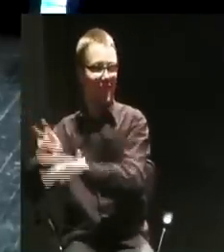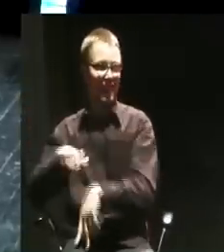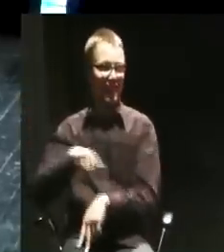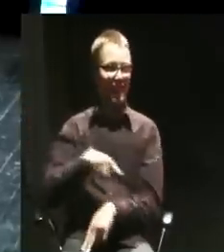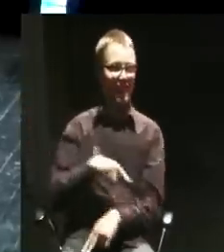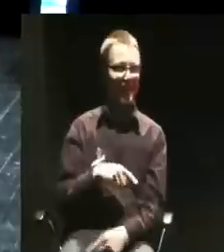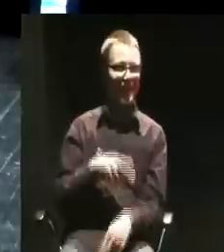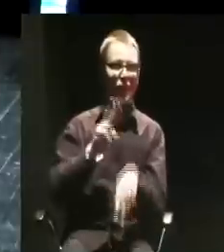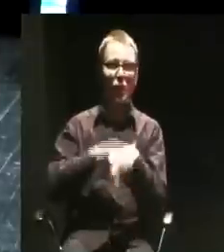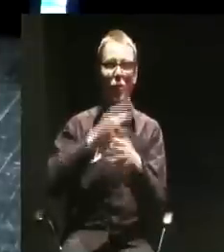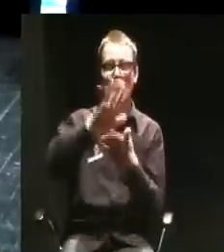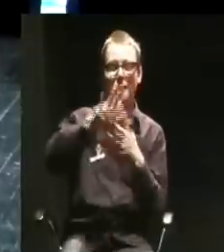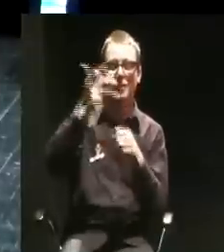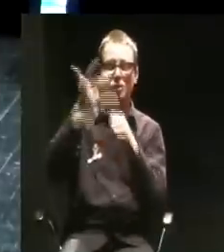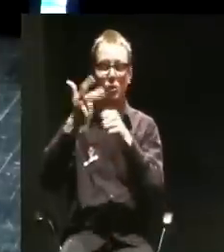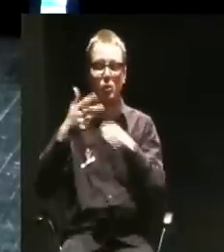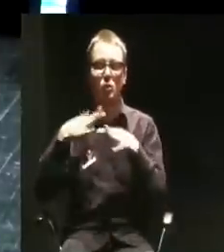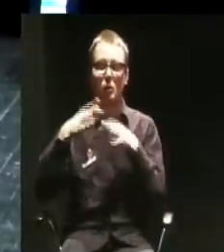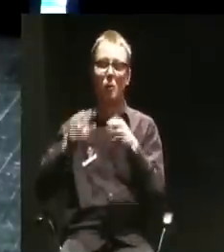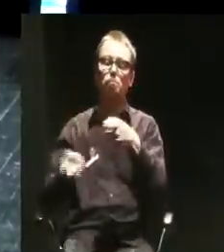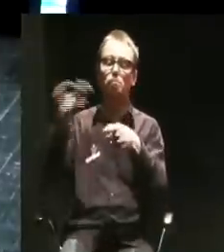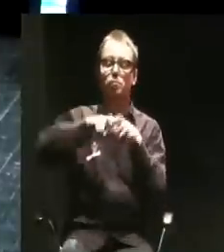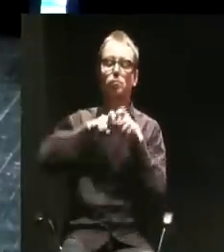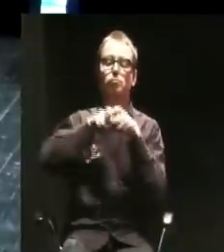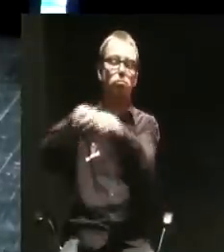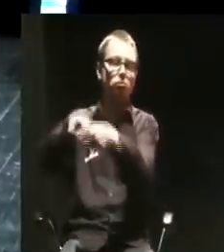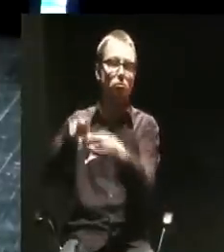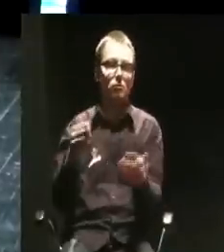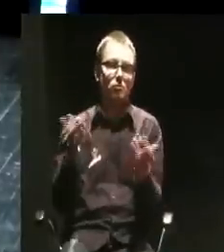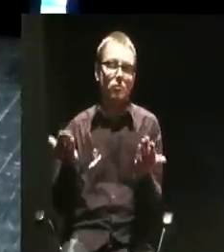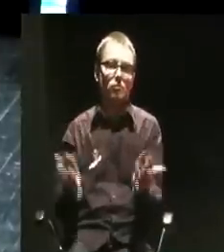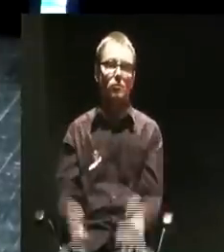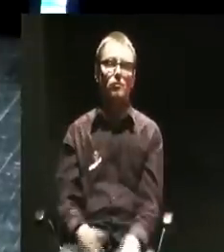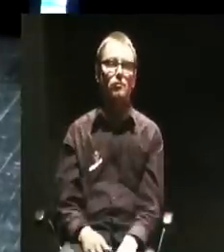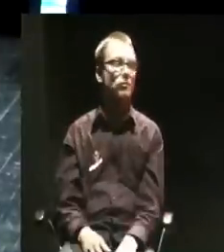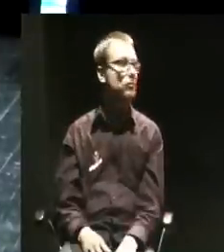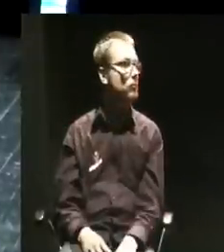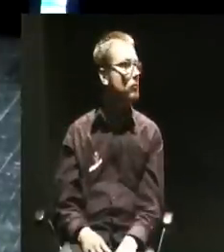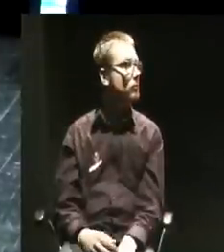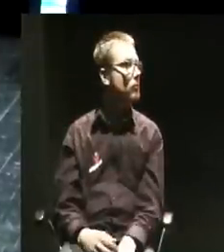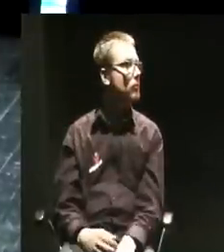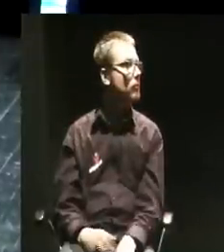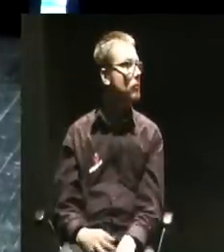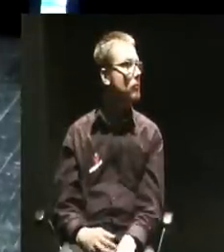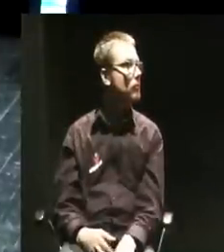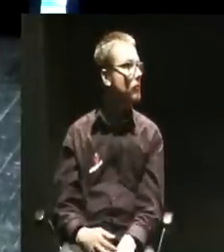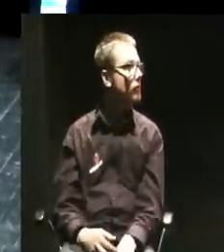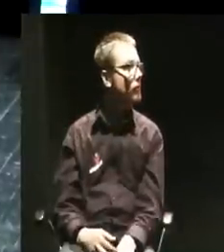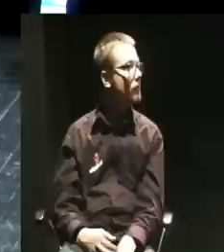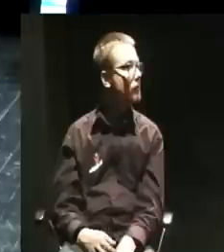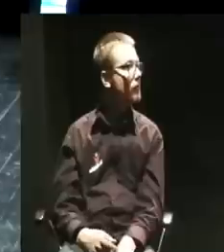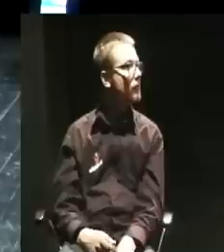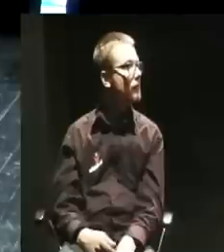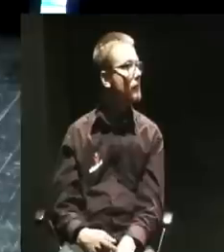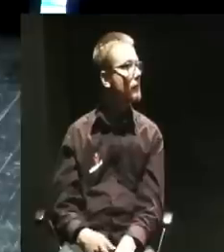wsiadamy do samochodu, a pod urzędem jak morówek. Życie wtedy tętni, tak? I wtedy zdałem sobie